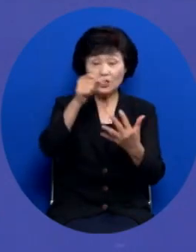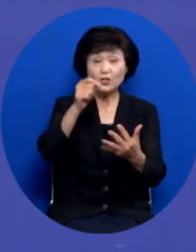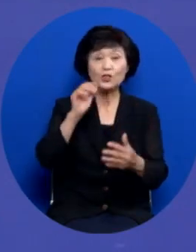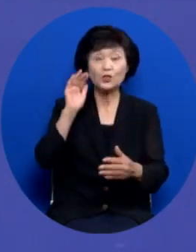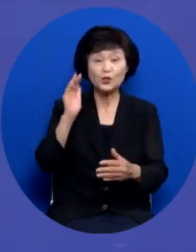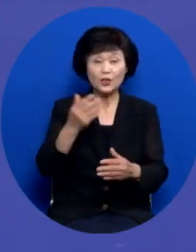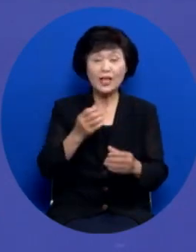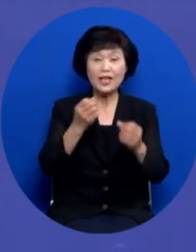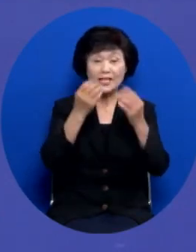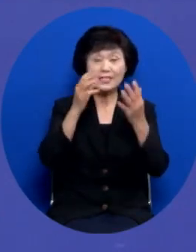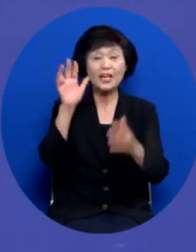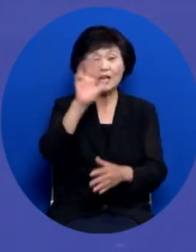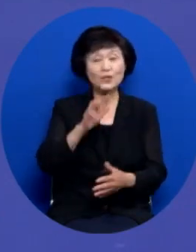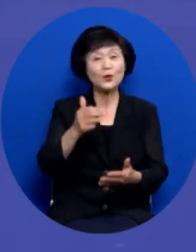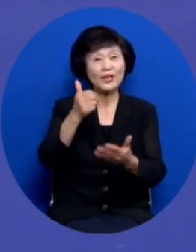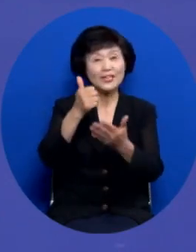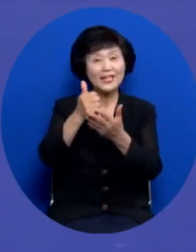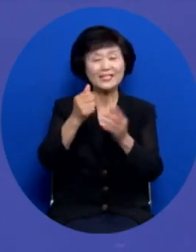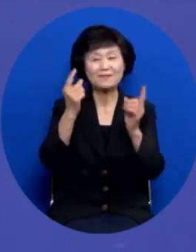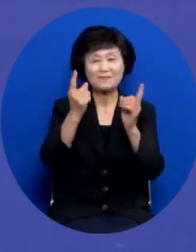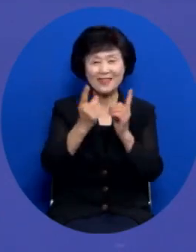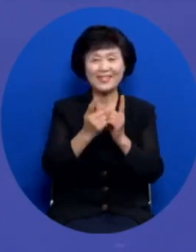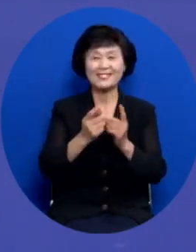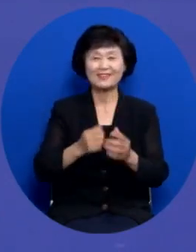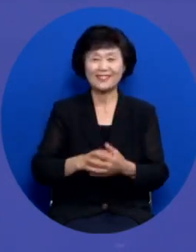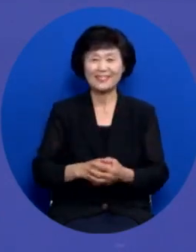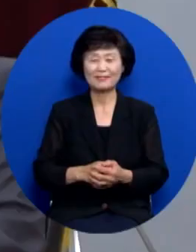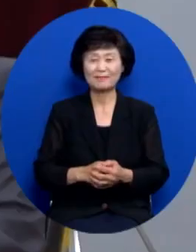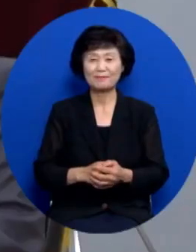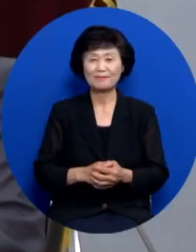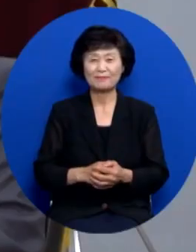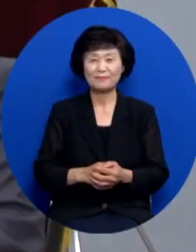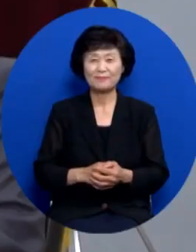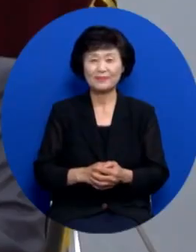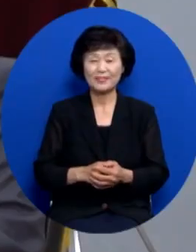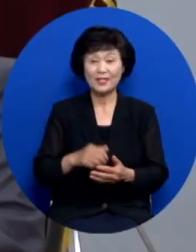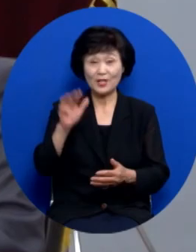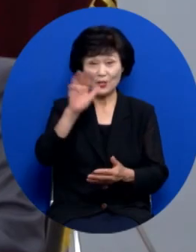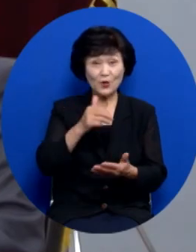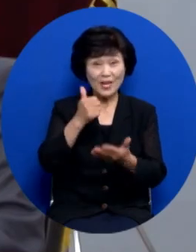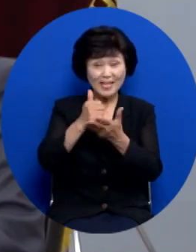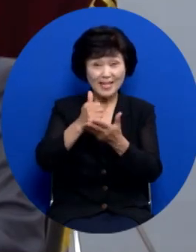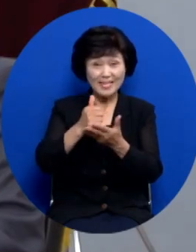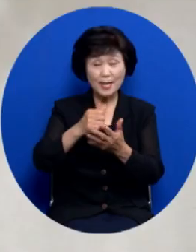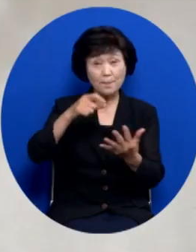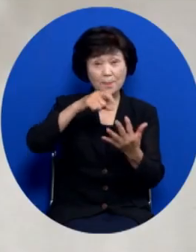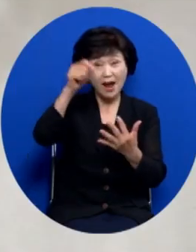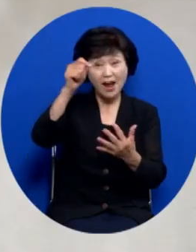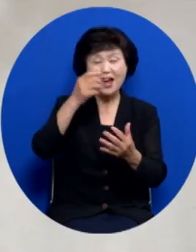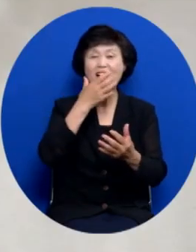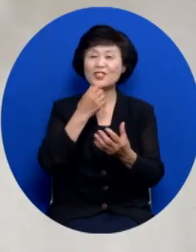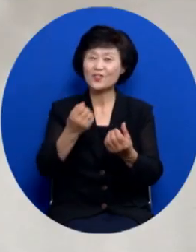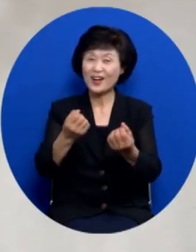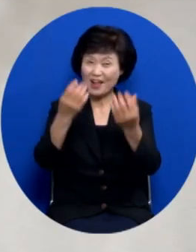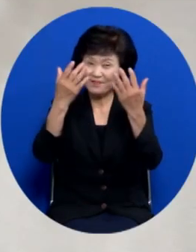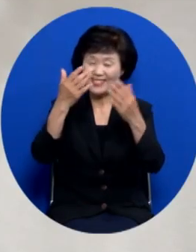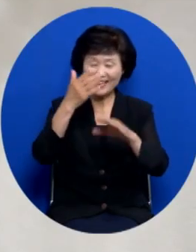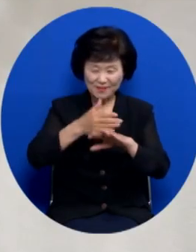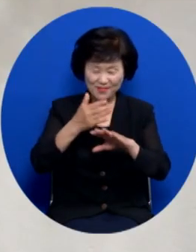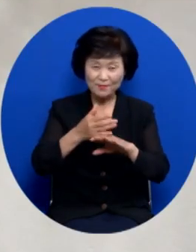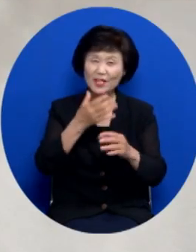신임 총회장을 만나봤습니다. 김덕원 기자입니다. 총회장님 당선을 축하드립니다. 감사해요.